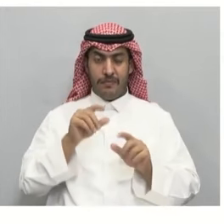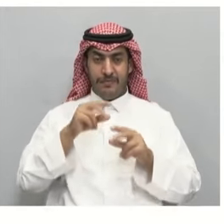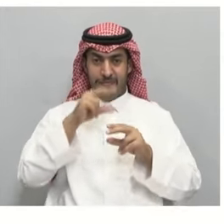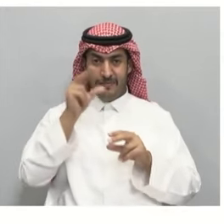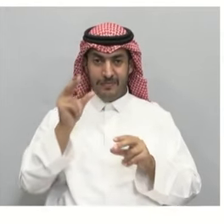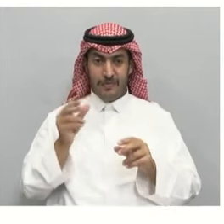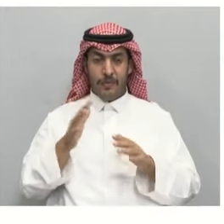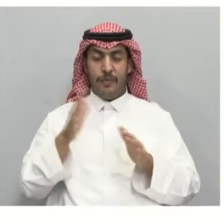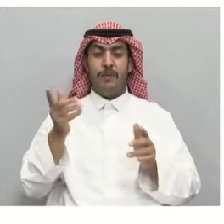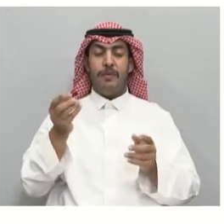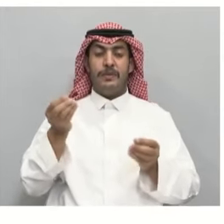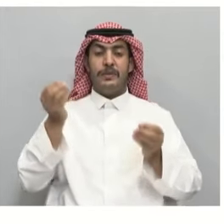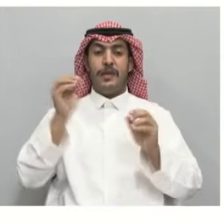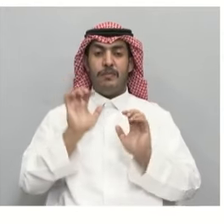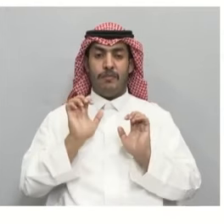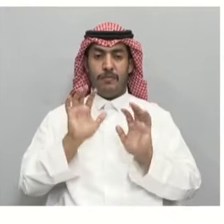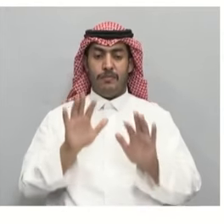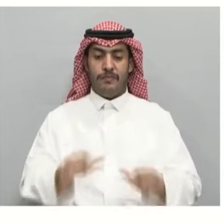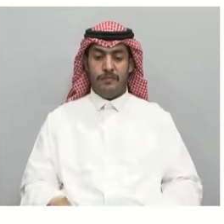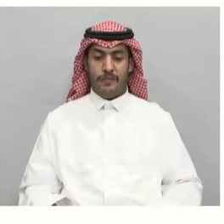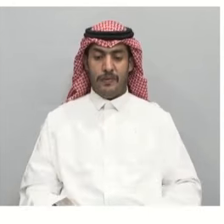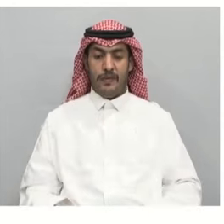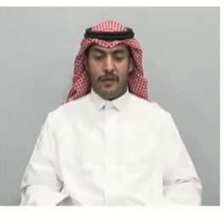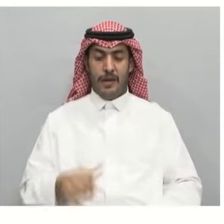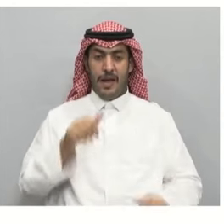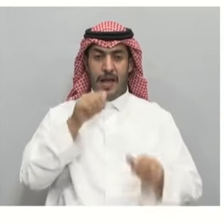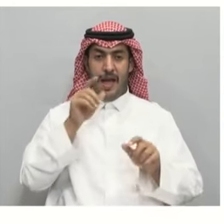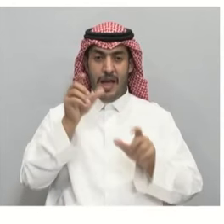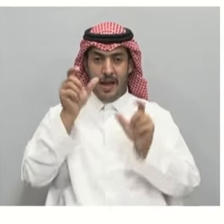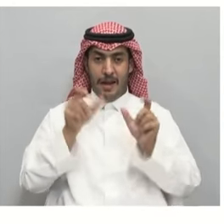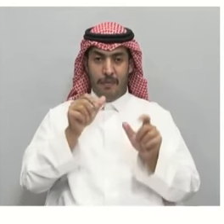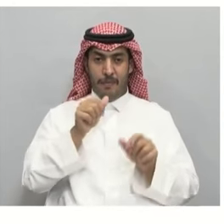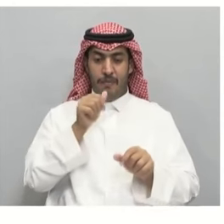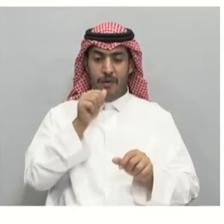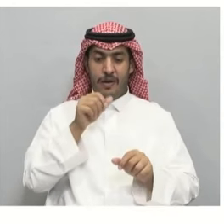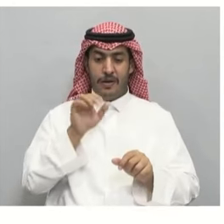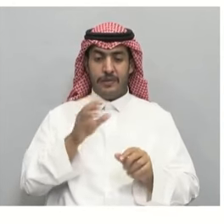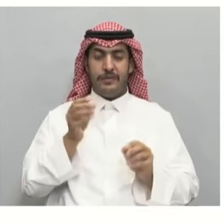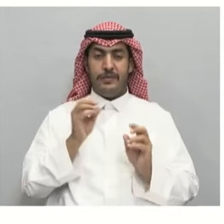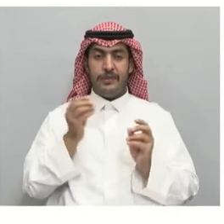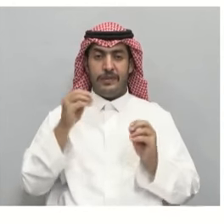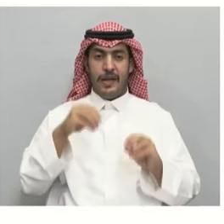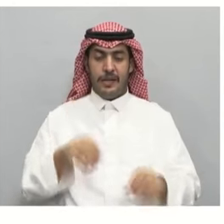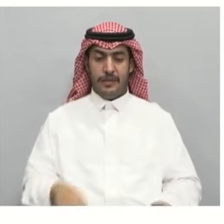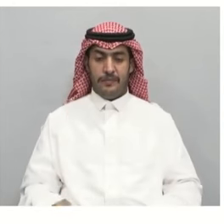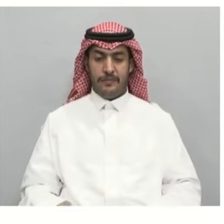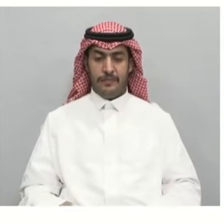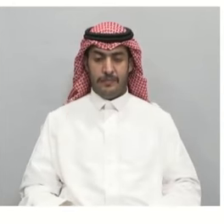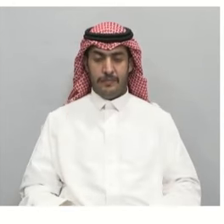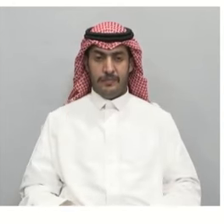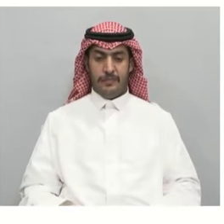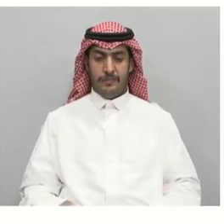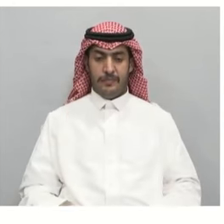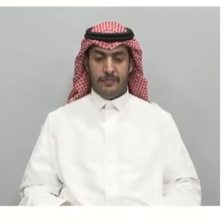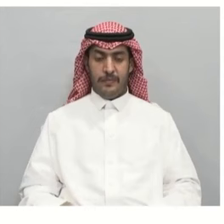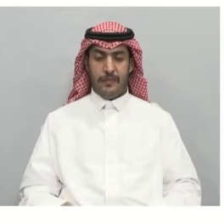فسمح لتدفق اكبر للماء وانابيب الماء تمثل المقاومه الموجوده في سلك التوصيل اذا يتحكم